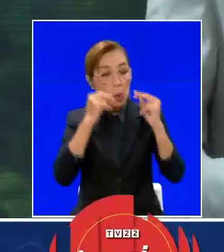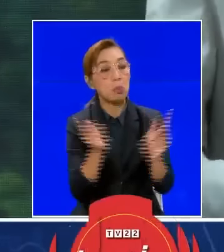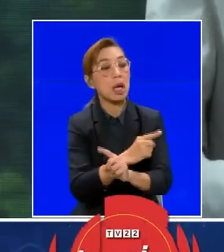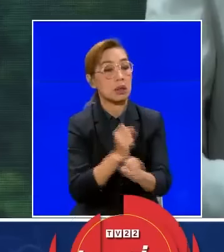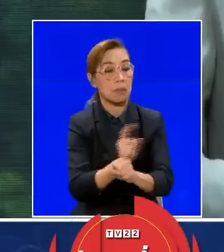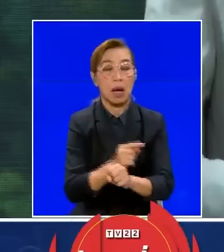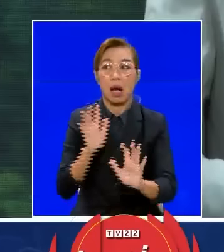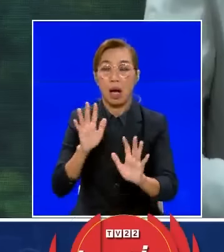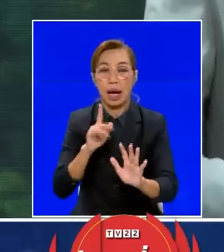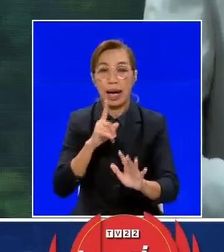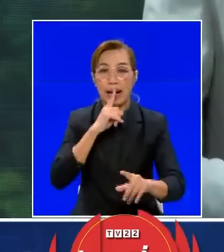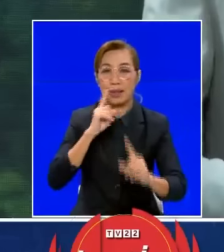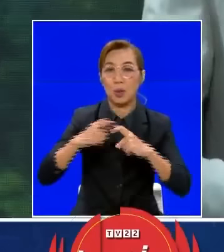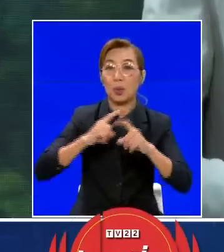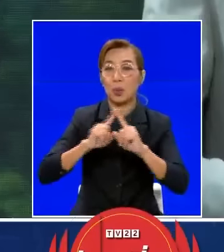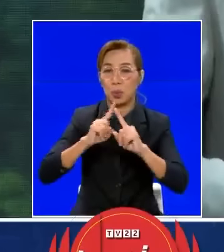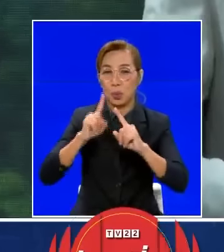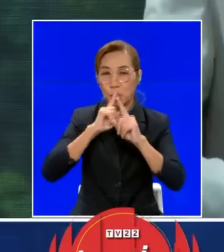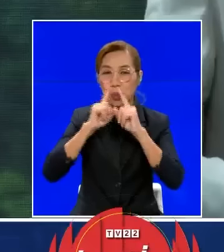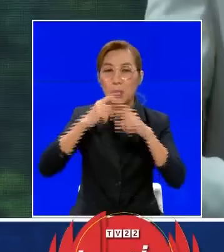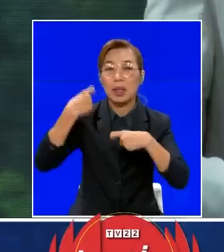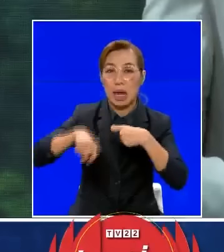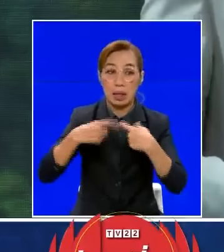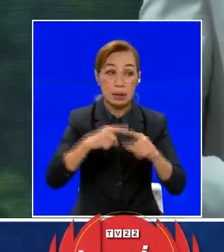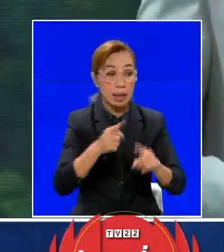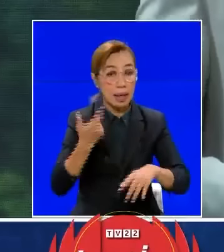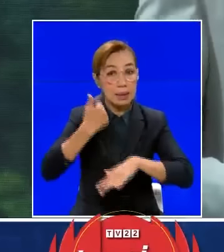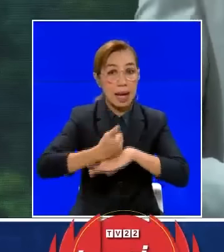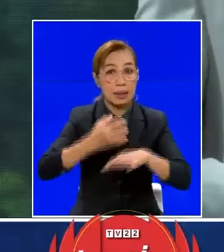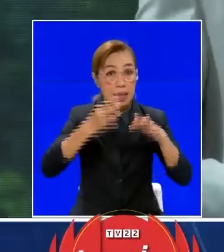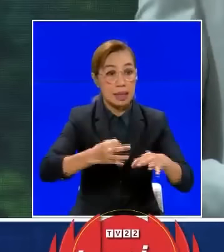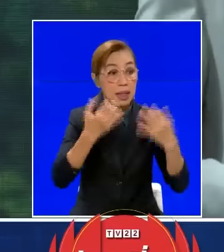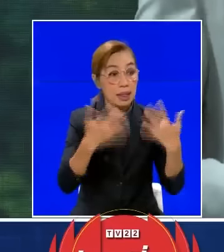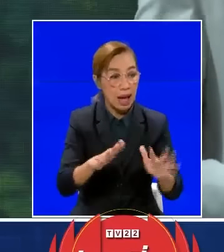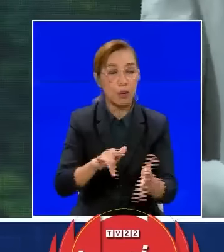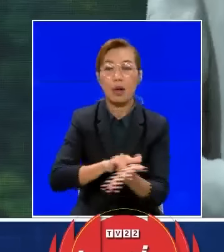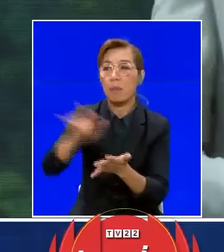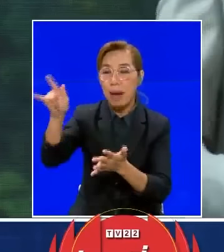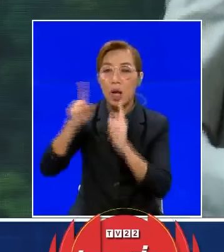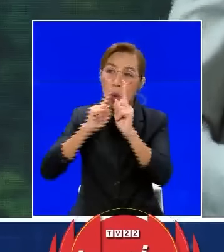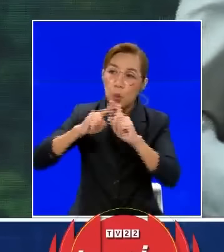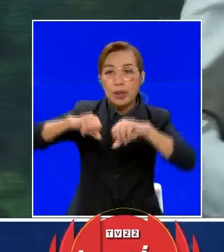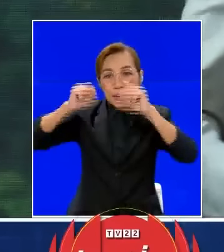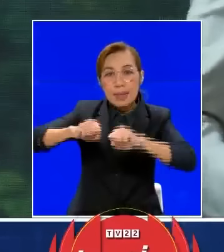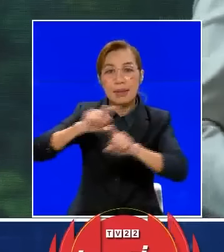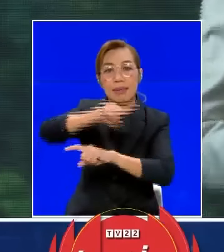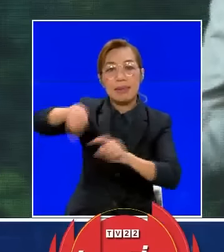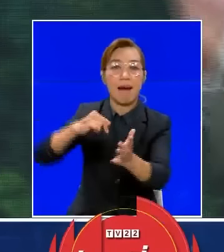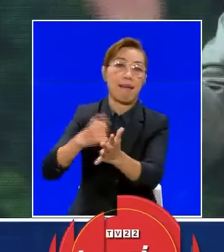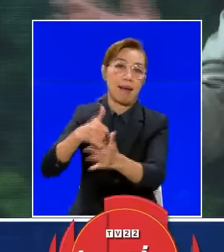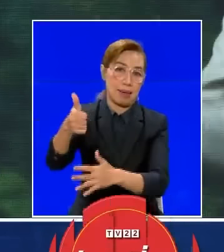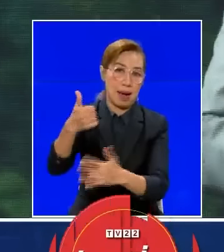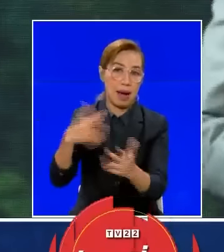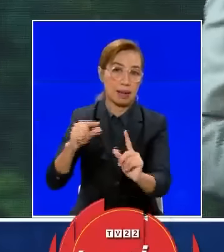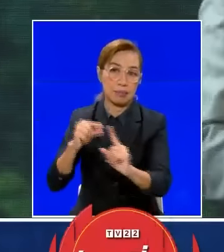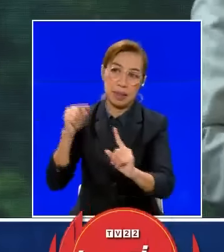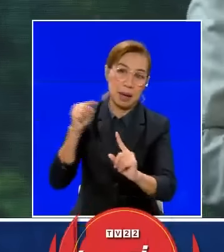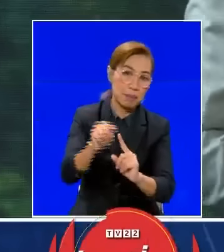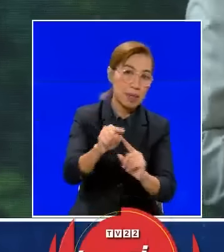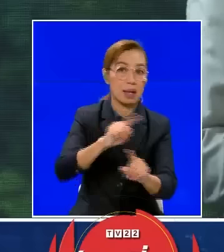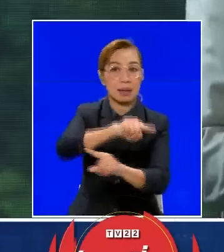ออมันจะยากแต่ถ้าเกิดสมมติว่าจบเร็วปุ๊บทีนี้ท่านนายกไปไหนก็คือเต็มอำนาจเต็มหรือถ้าเกิดจะไปสั่งงานข้อข้าราชการ